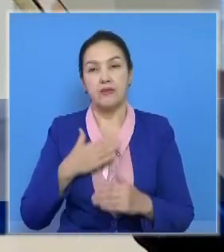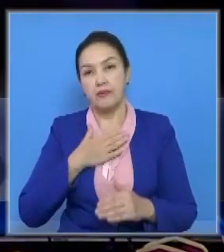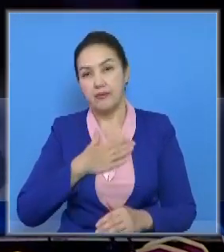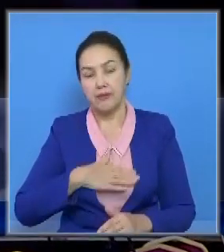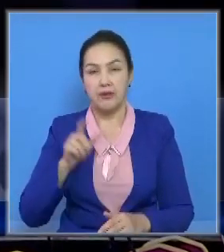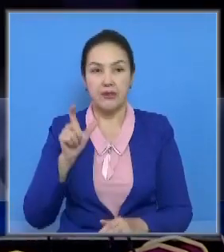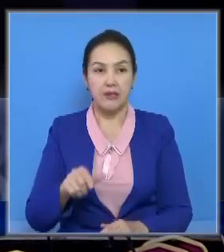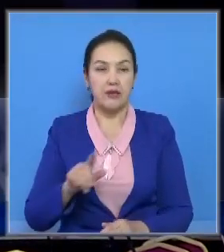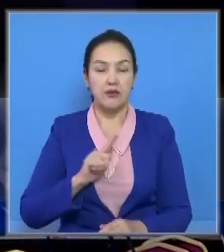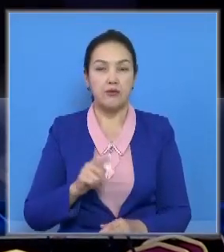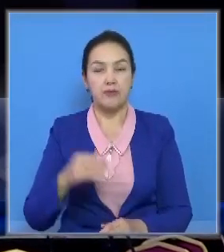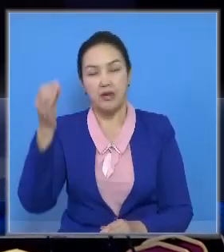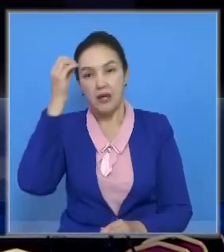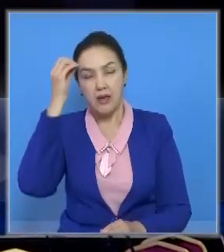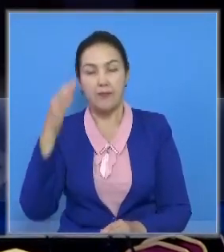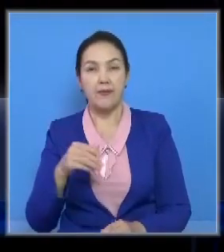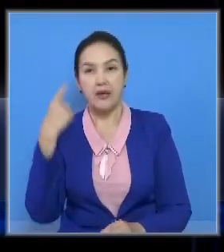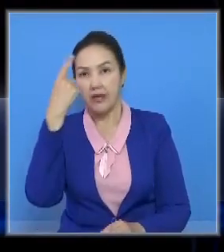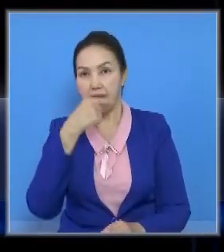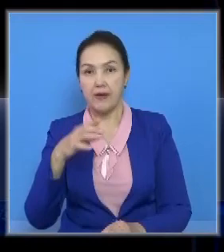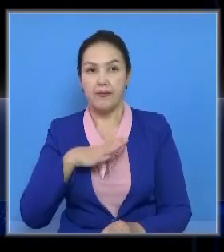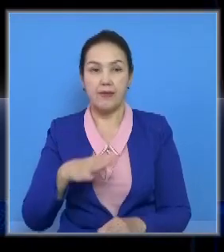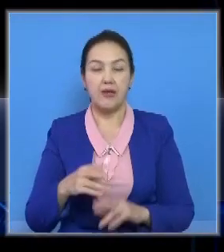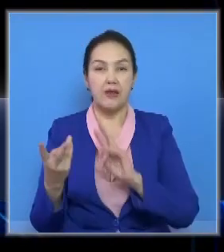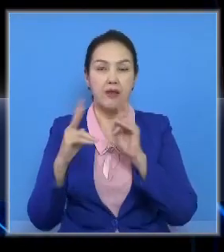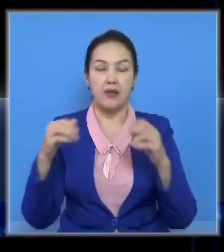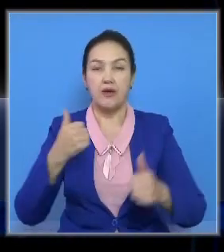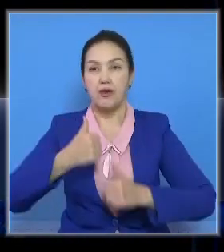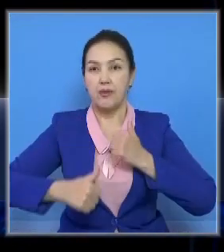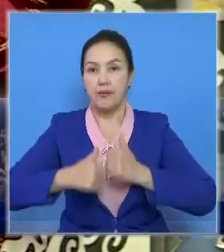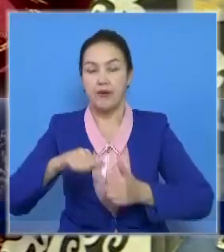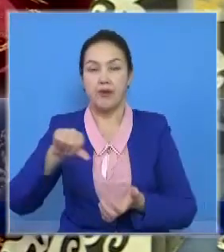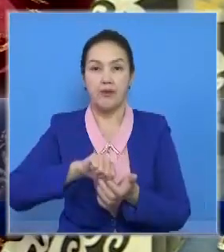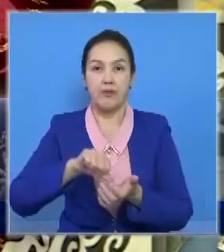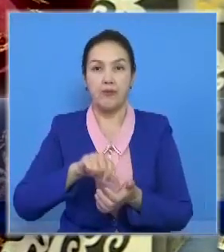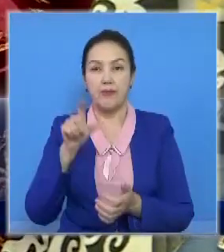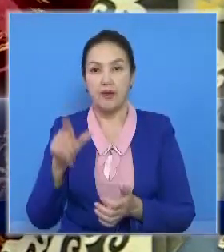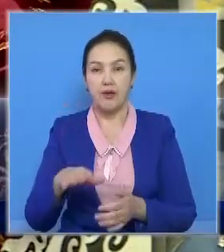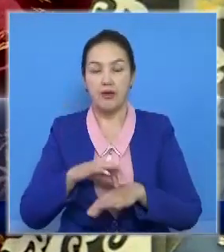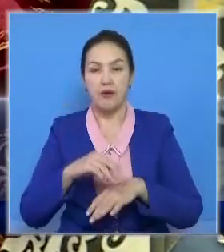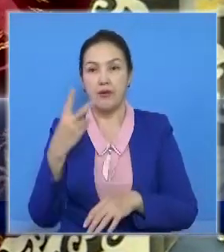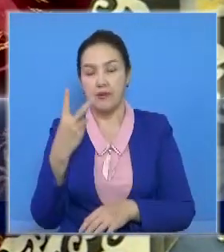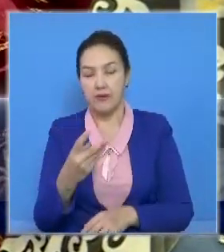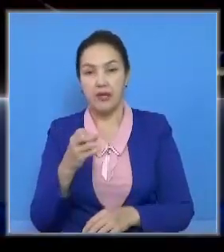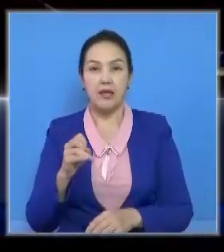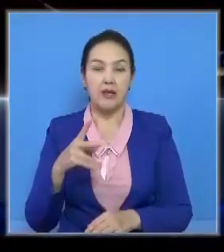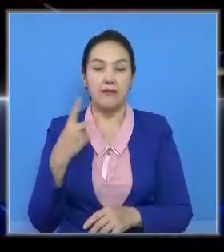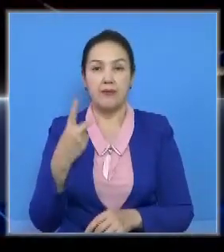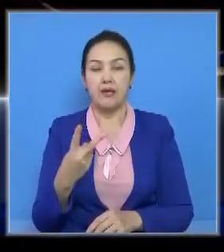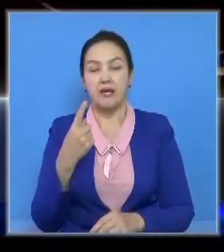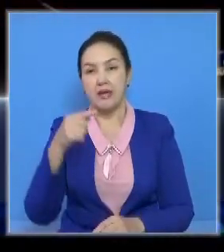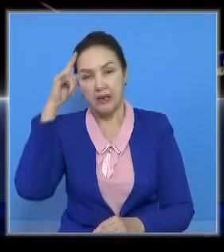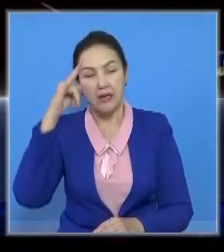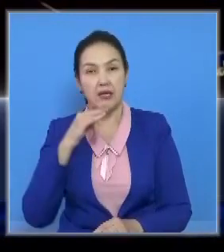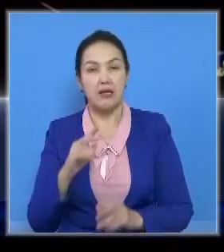человек. Чтобы почтить память легендарной личности, был организован танцевальный конкурс. Выступления участников проходили в 2 этапа. Первый – казахский танец,